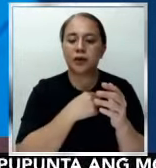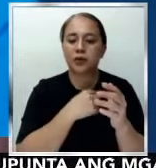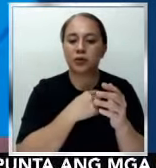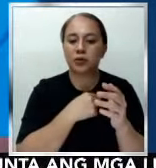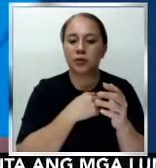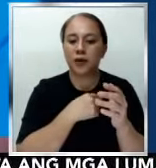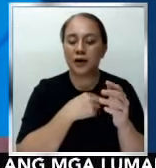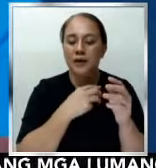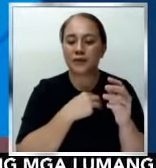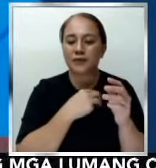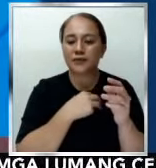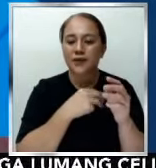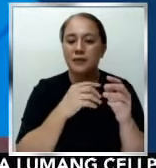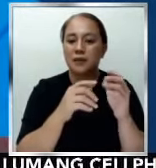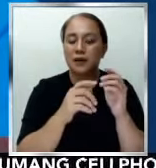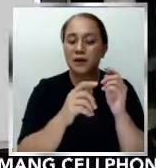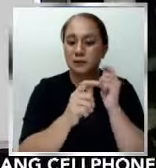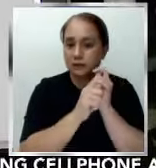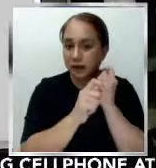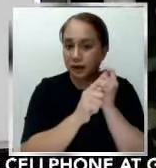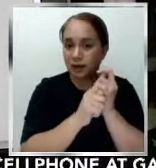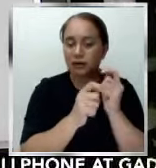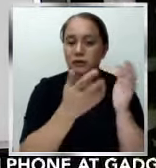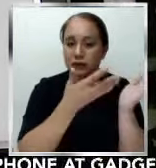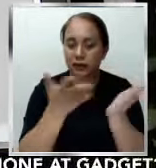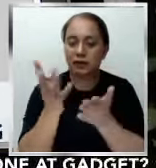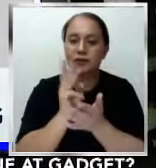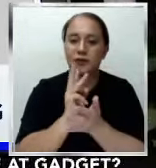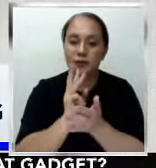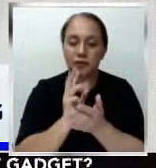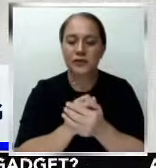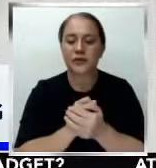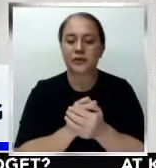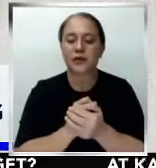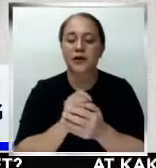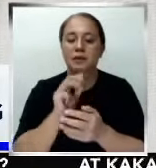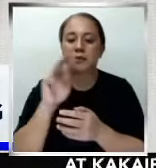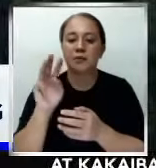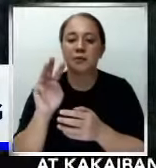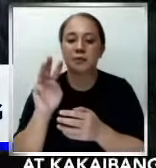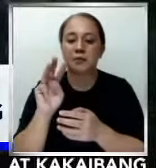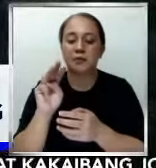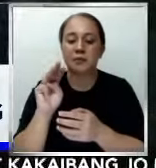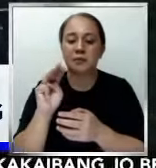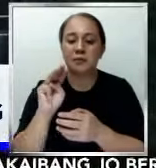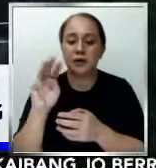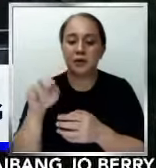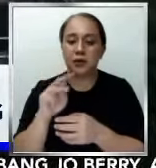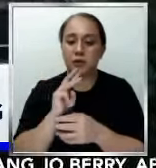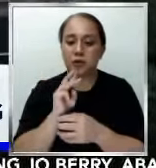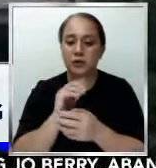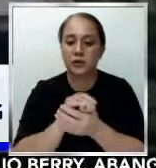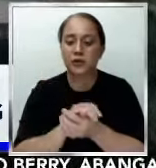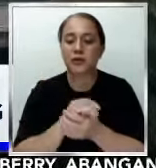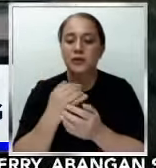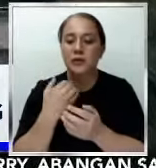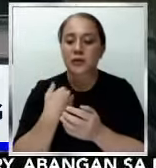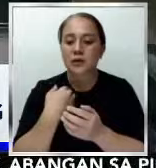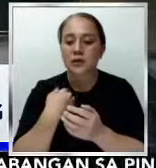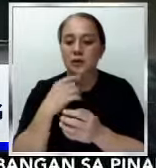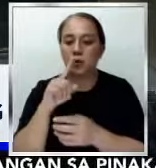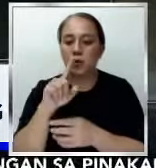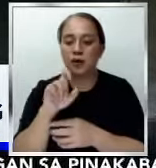mobile tankers na nagde-deliver. Sabi naman ng Manila Water, malayo-layo pa tayo sa 180 meters na